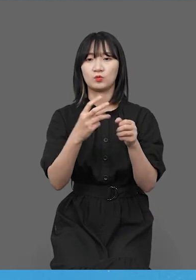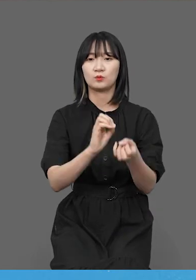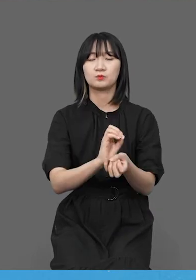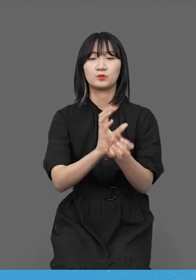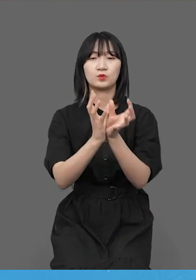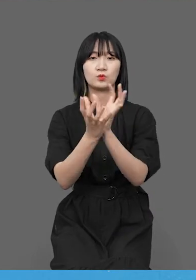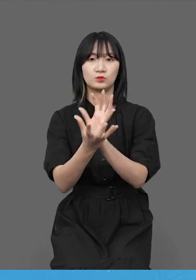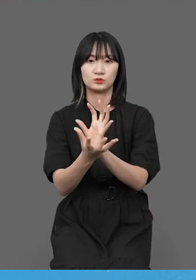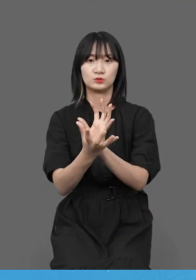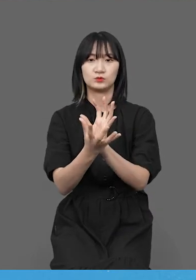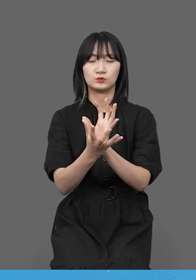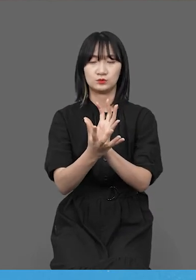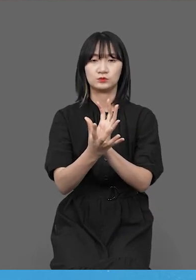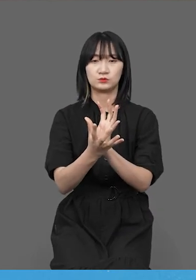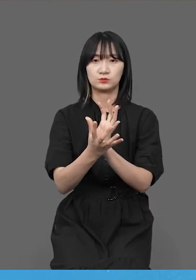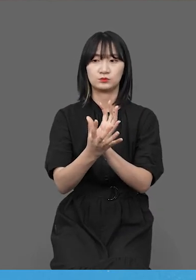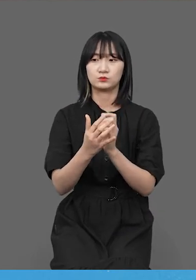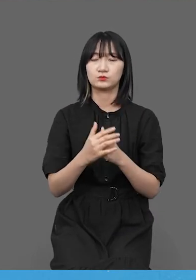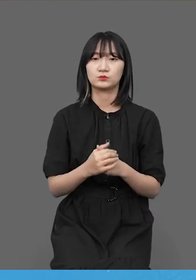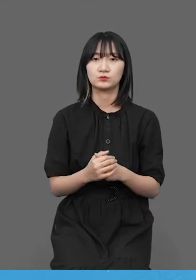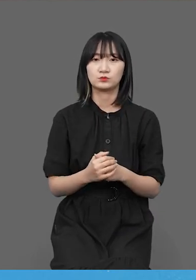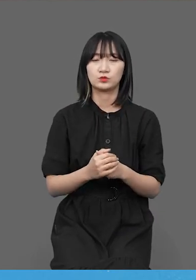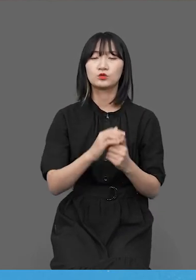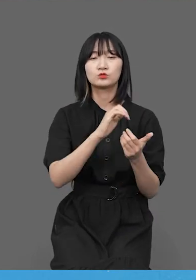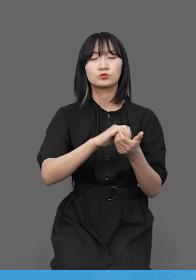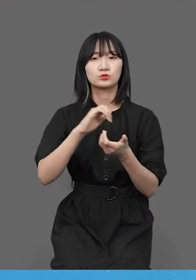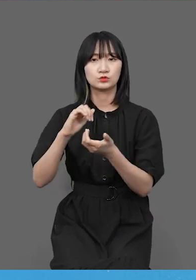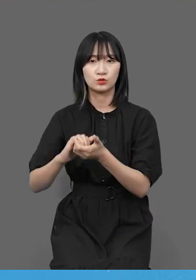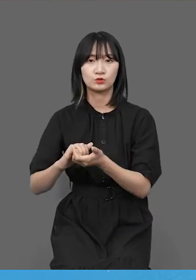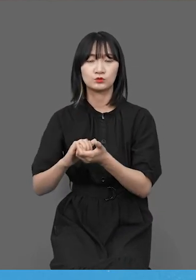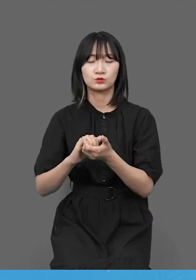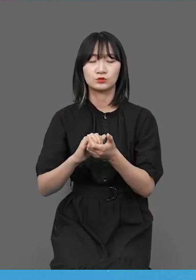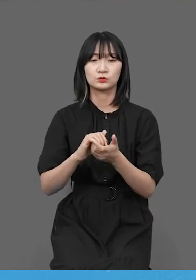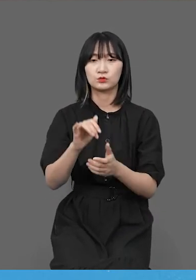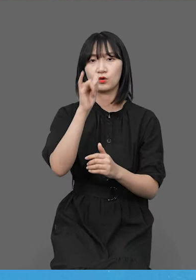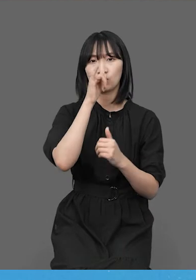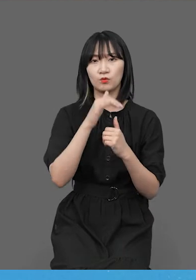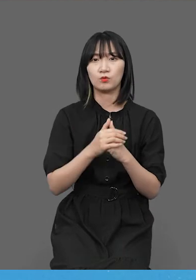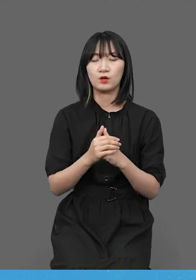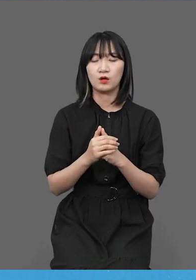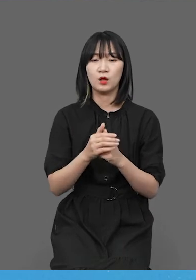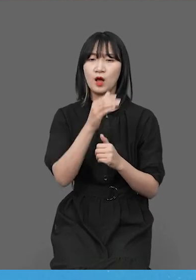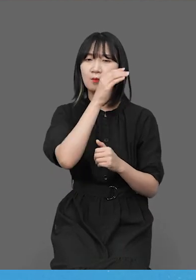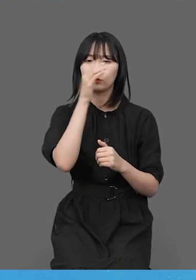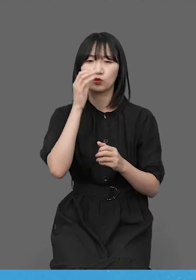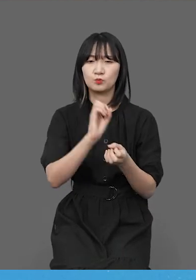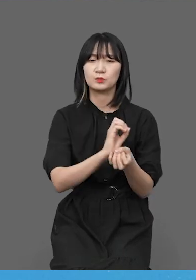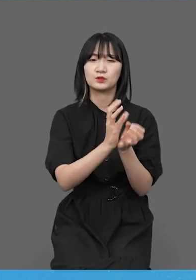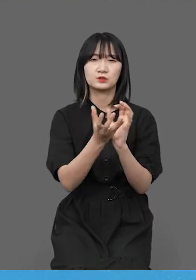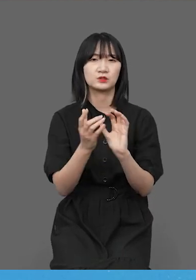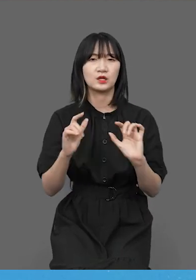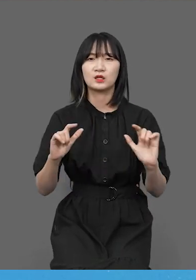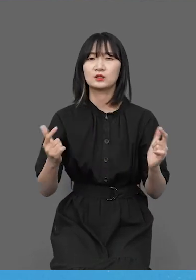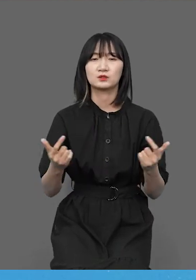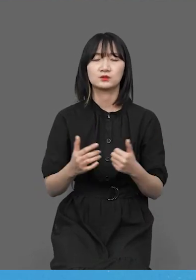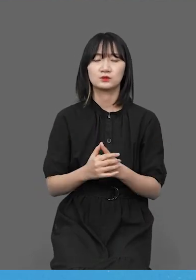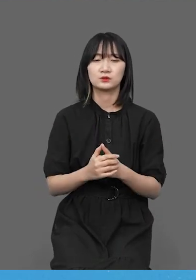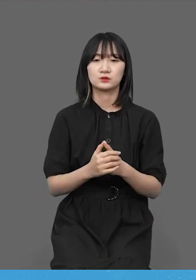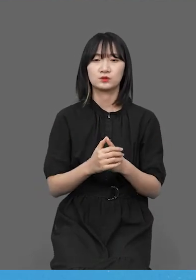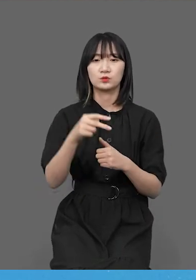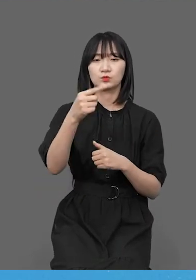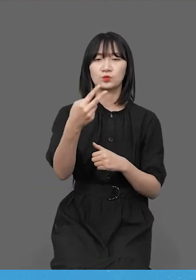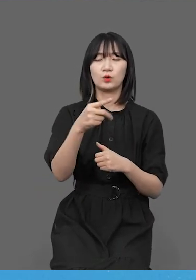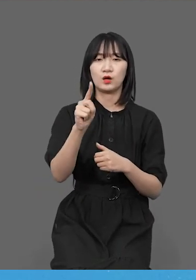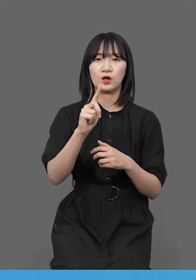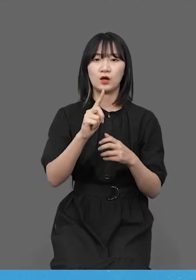장미꽃이 커가는 거라든지 그런 데가 저런 규칙적인 구조로 돼 있는, 막 함부로 장미꽃이 함부로 피는 게 아니에요. 소라